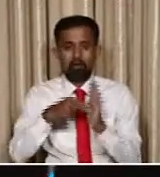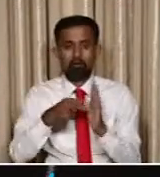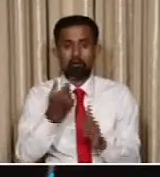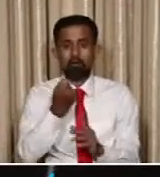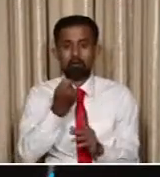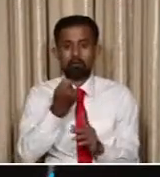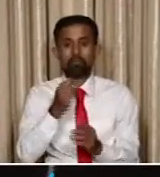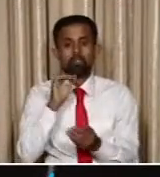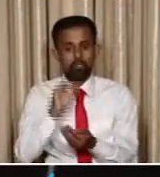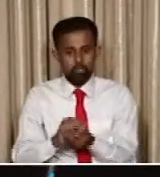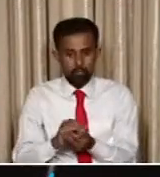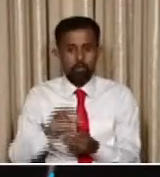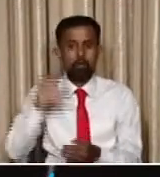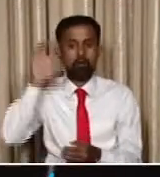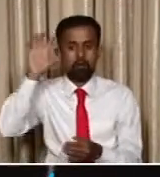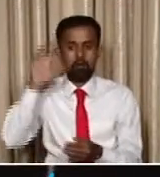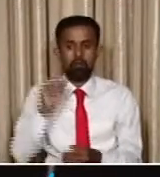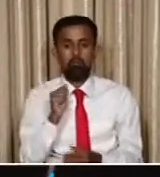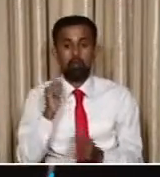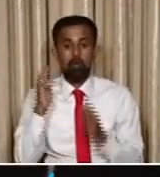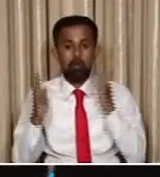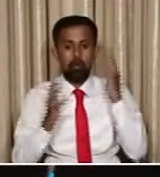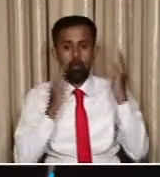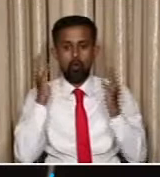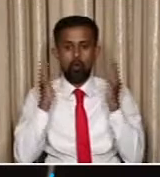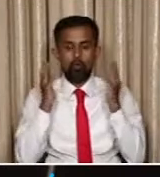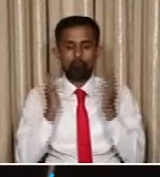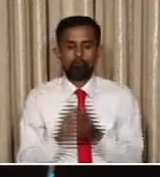රටක් මොකද ලෝකේ